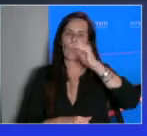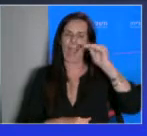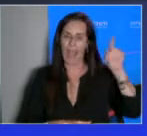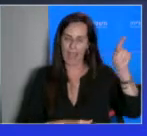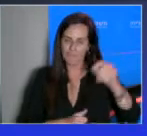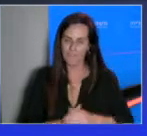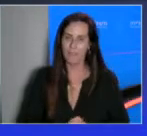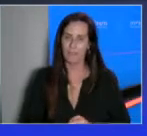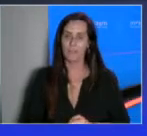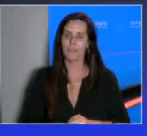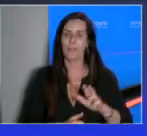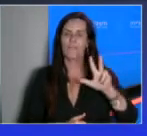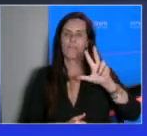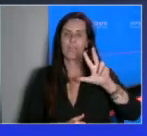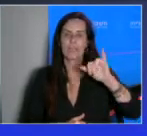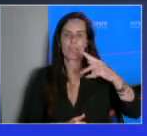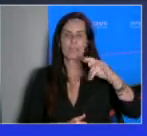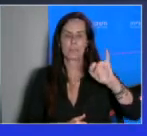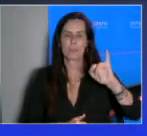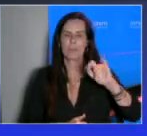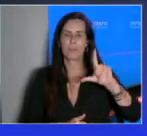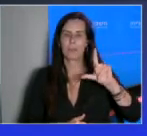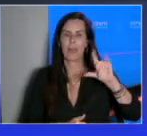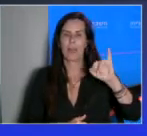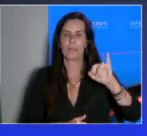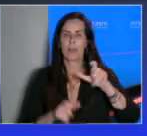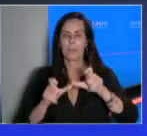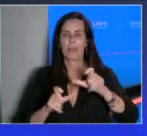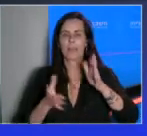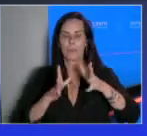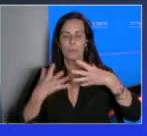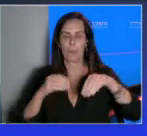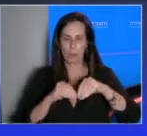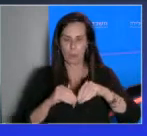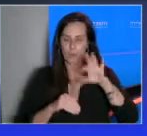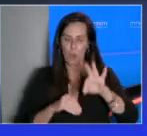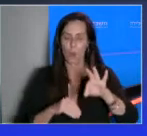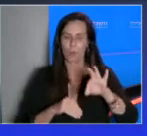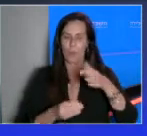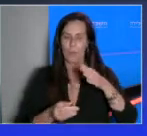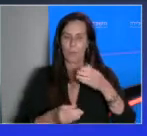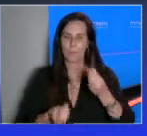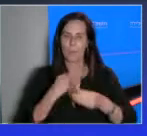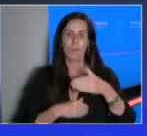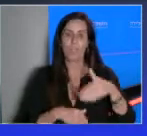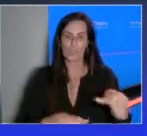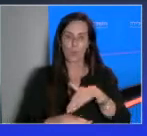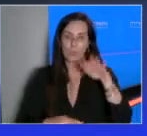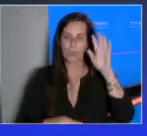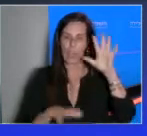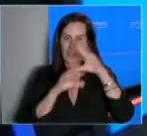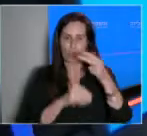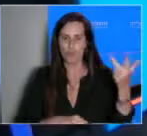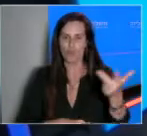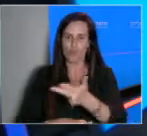הגליל המרכזי, וציפי לוי, מנהלת היחידה לטיפול ומניעת אלימות במשפחה, פגיעות מיניות בבגירים וזנות. ערב טוב לכן,